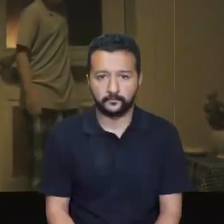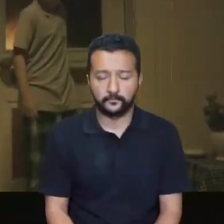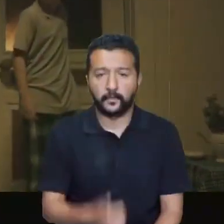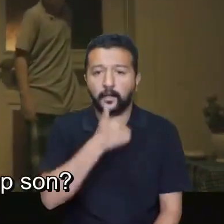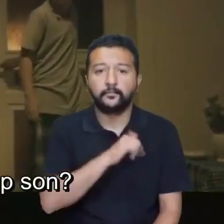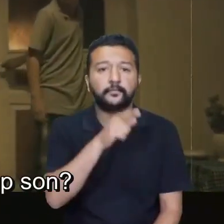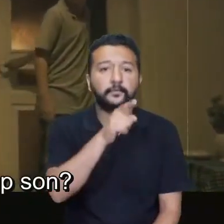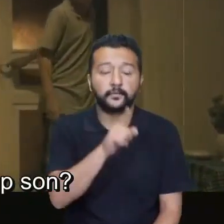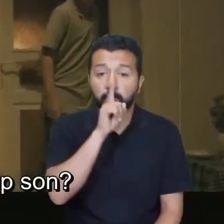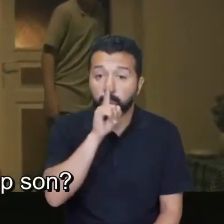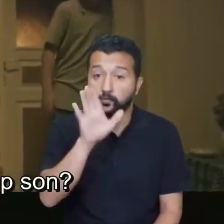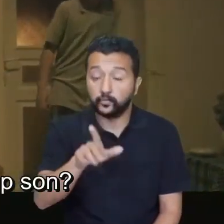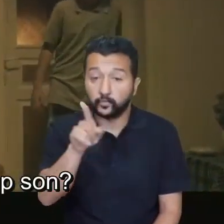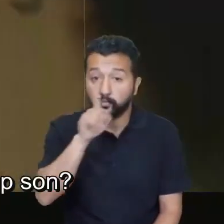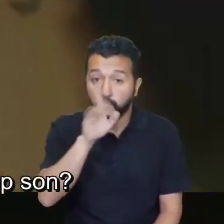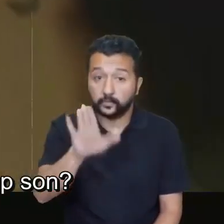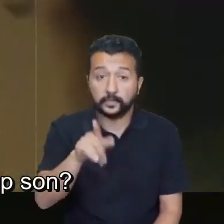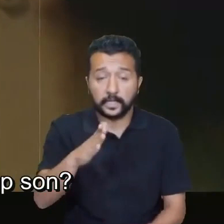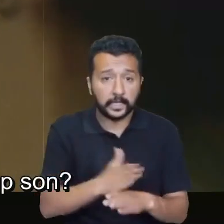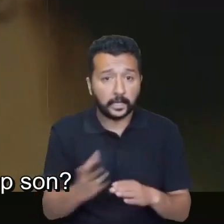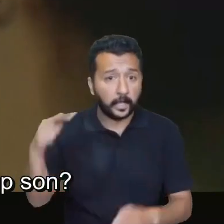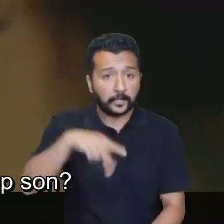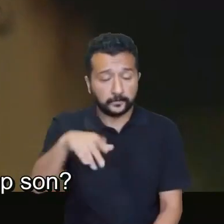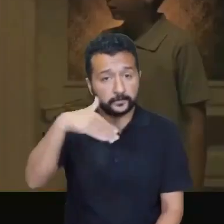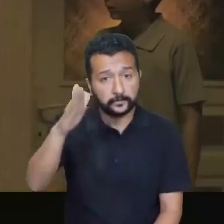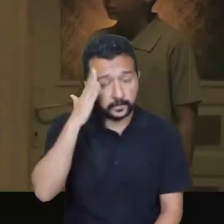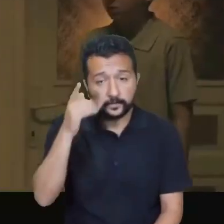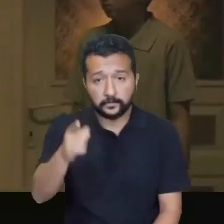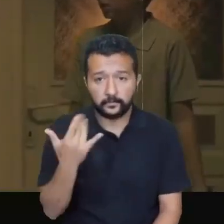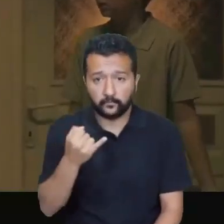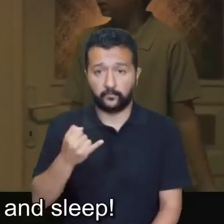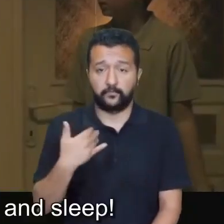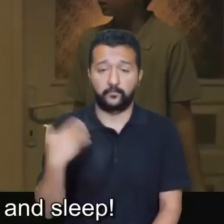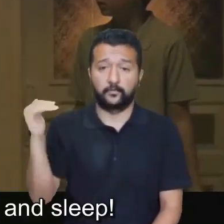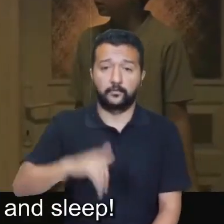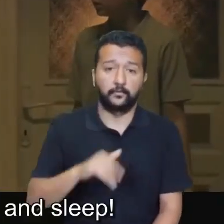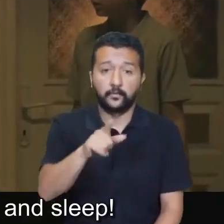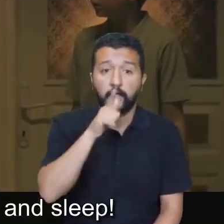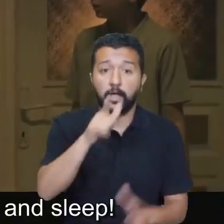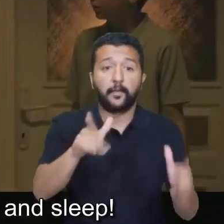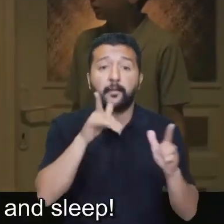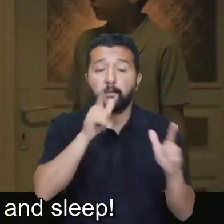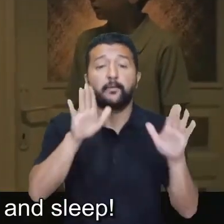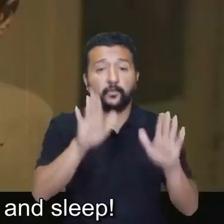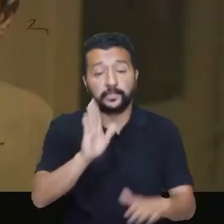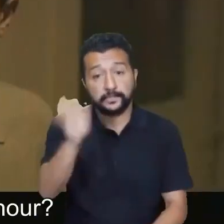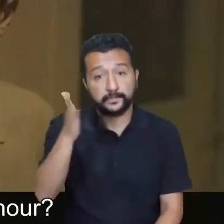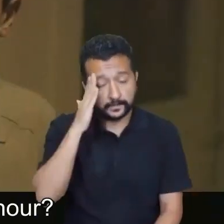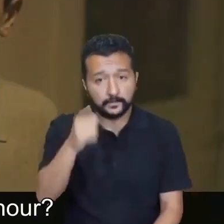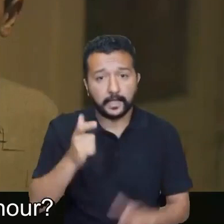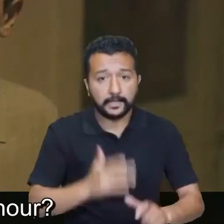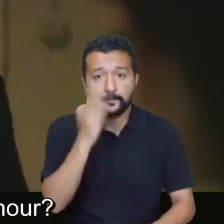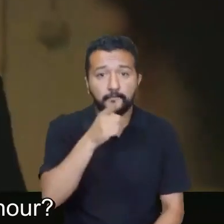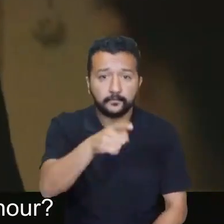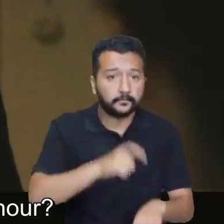ki odadan biri oğlan çıktı. Şşş, Şener, niye kalktın oğlum sen? Hadi git yat. Çişim geldi. Şşş, bağırma. Git yat.